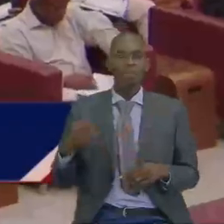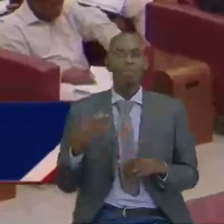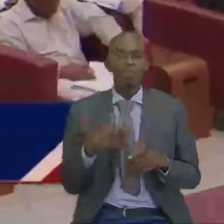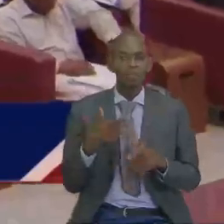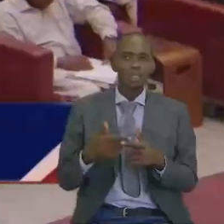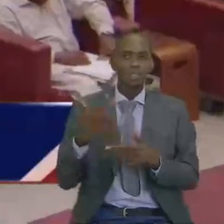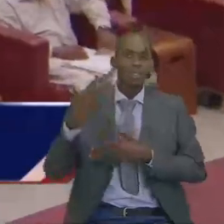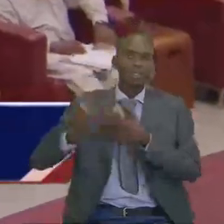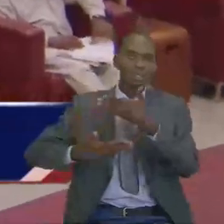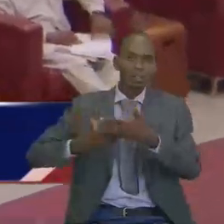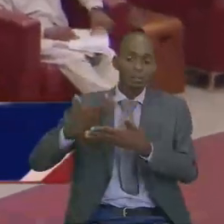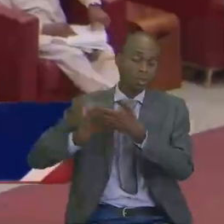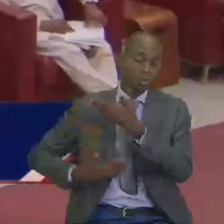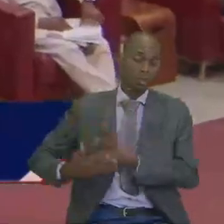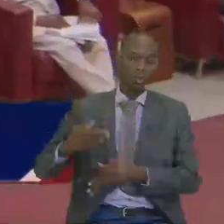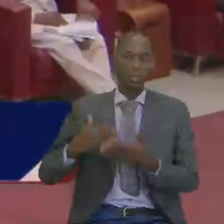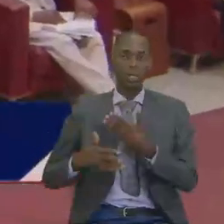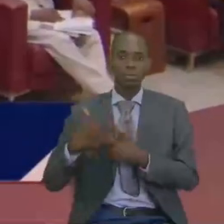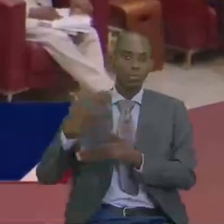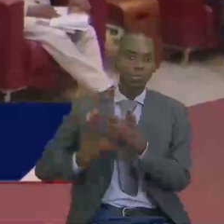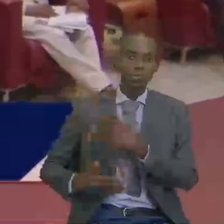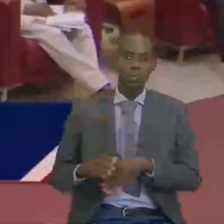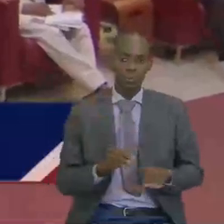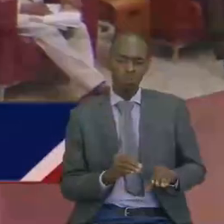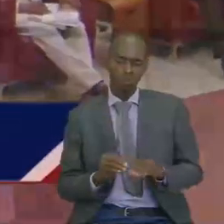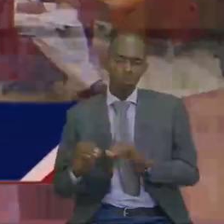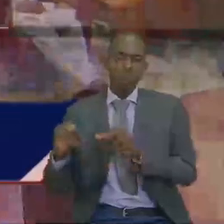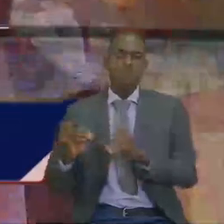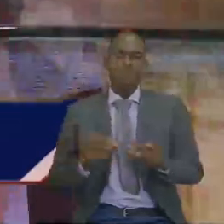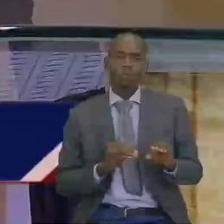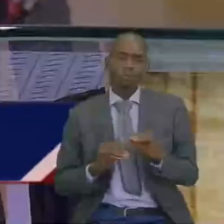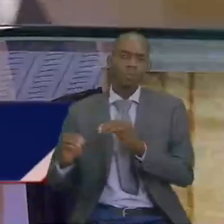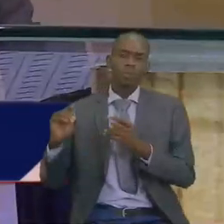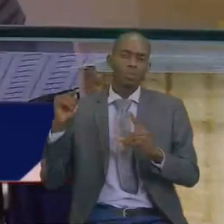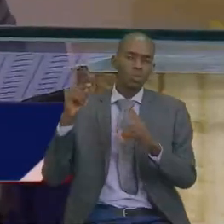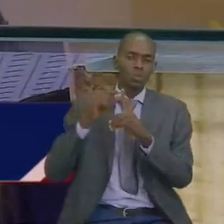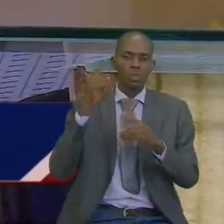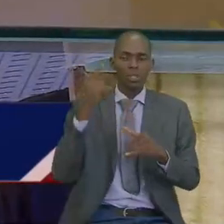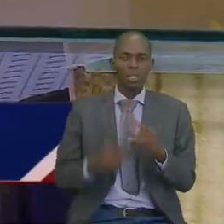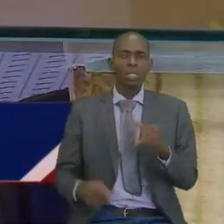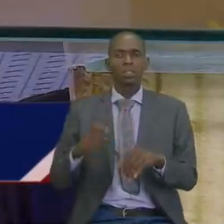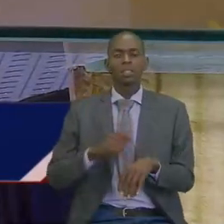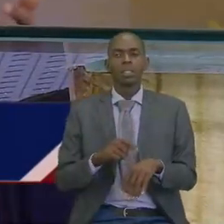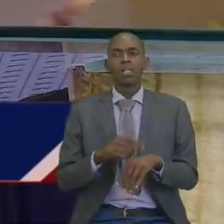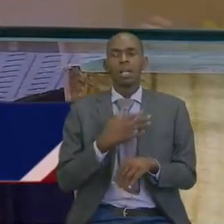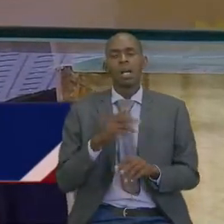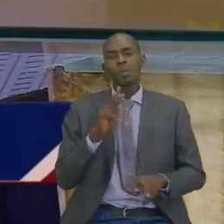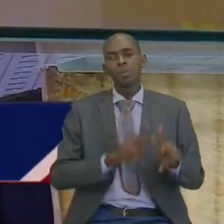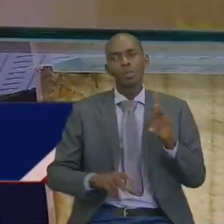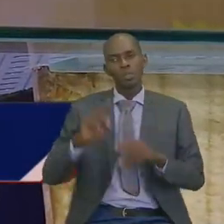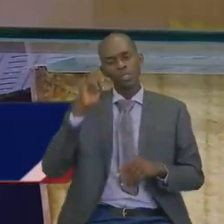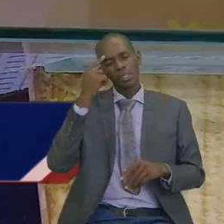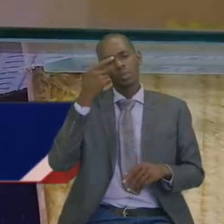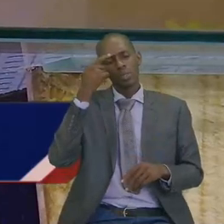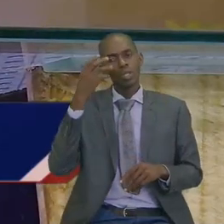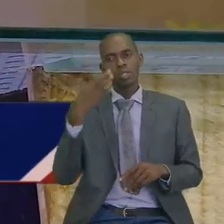les derniers jours. Génération après génération, on avance, on va vers les derniers jours. Les gens disent que parce qu'à